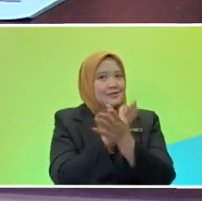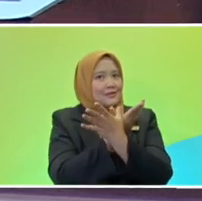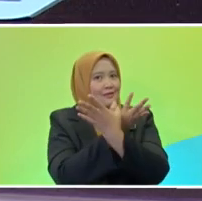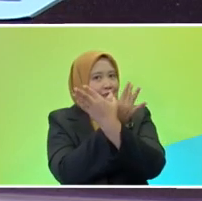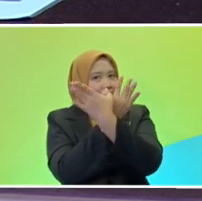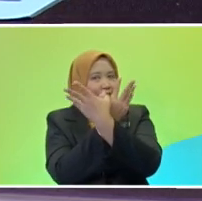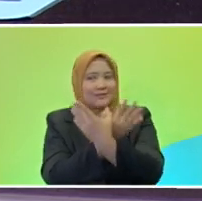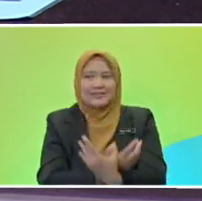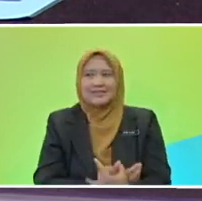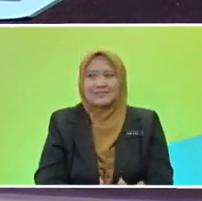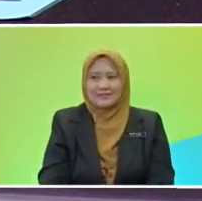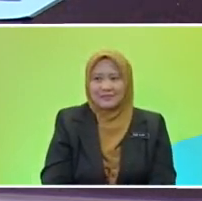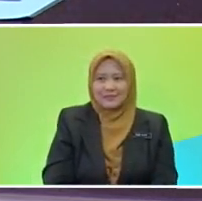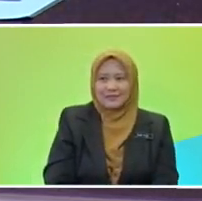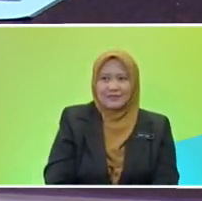wow